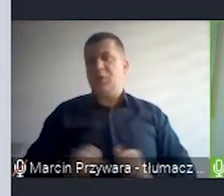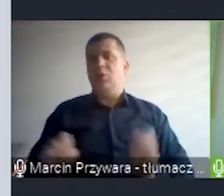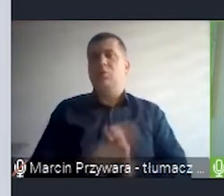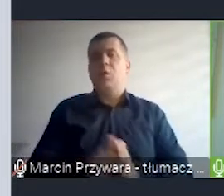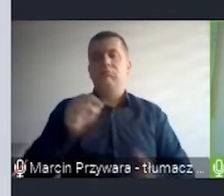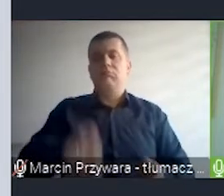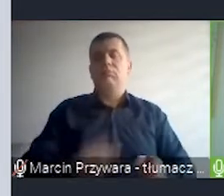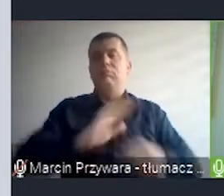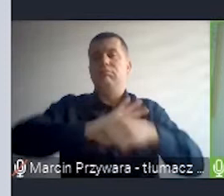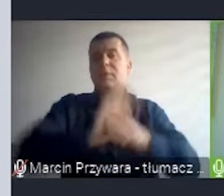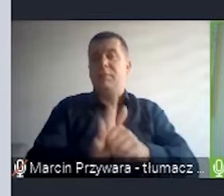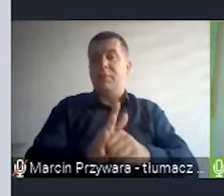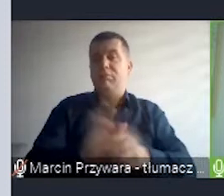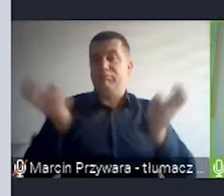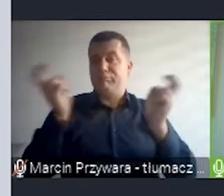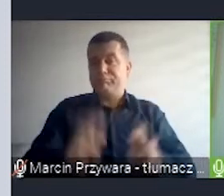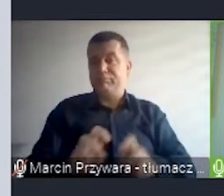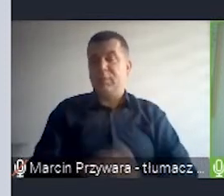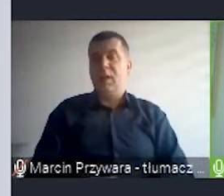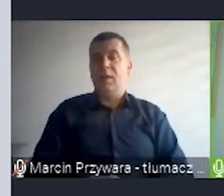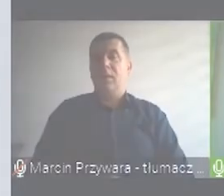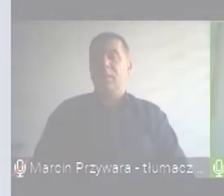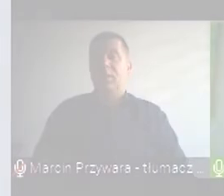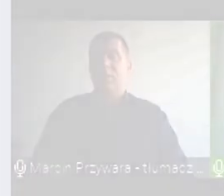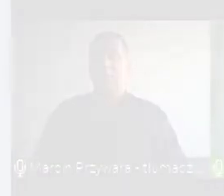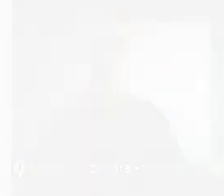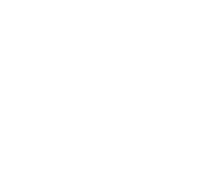wybuchu pandemii. Teraz, szczerze mówiąc,